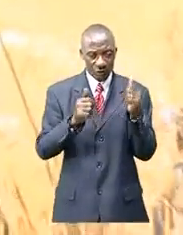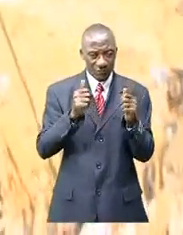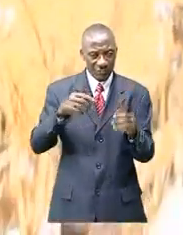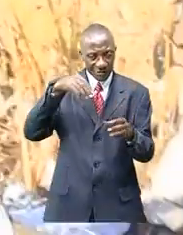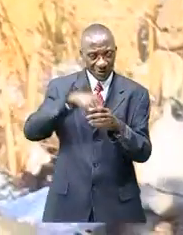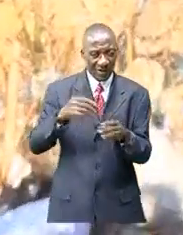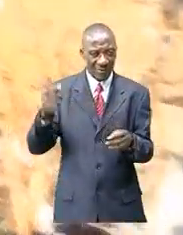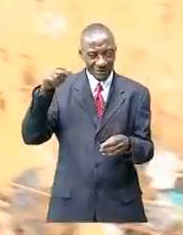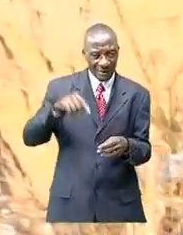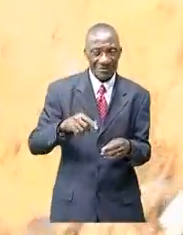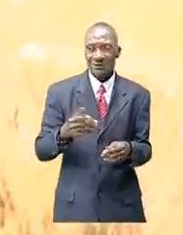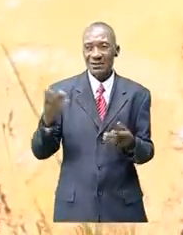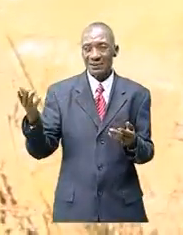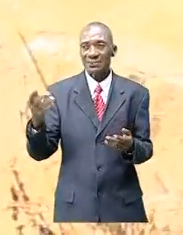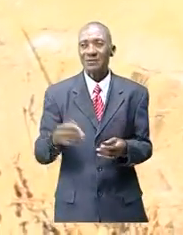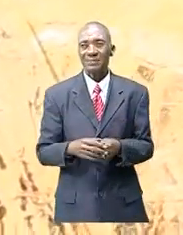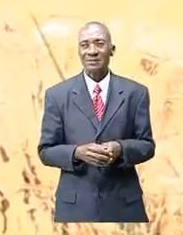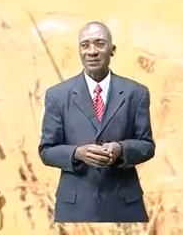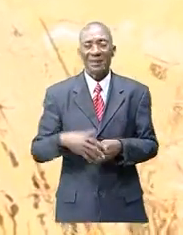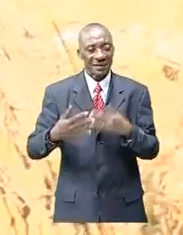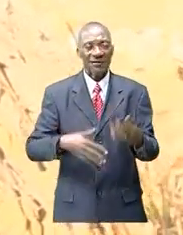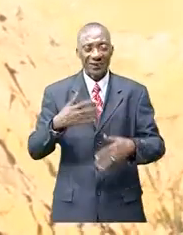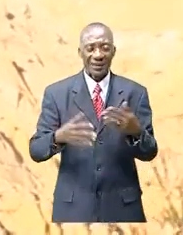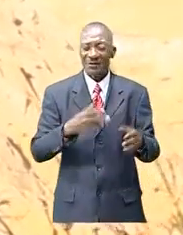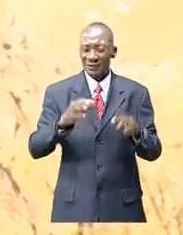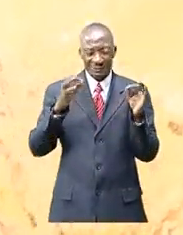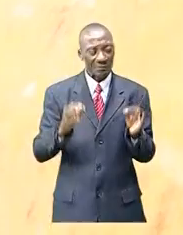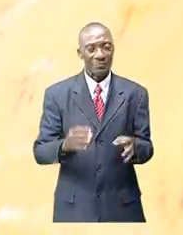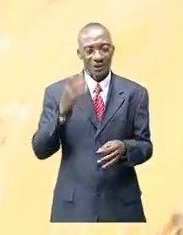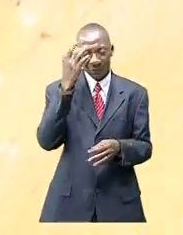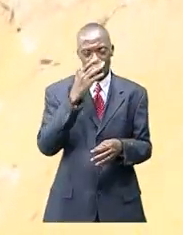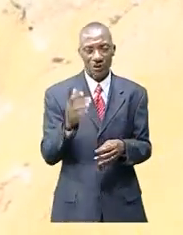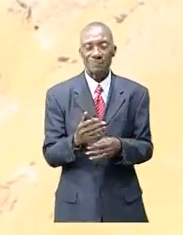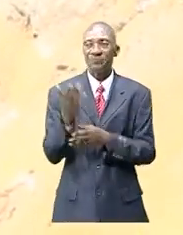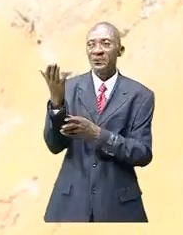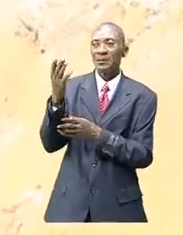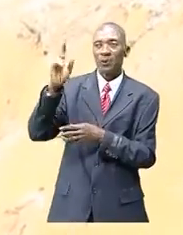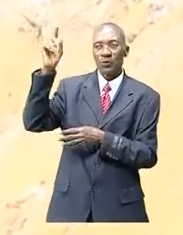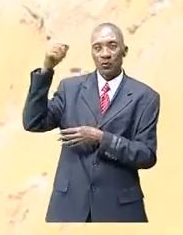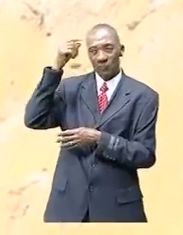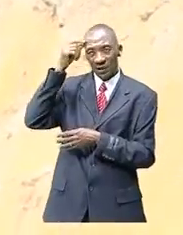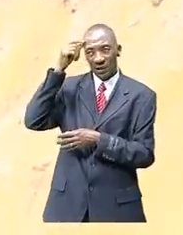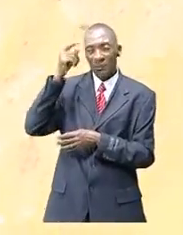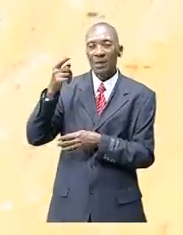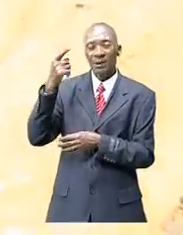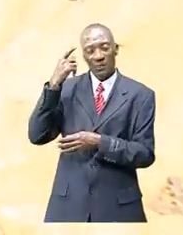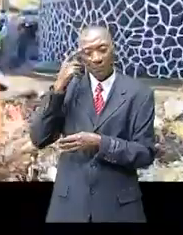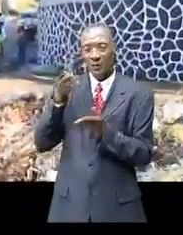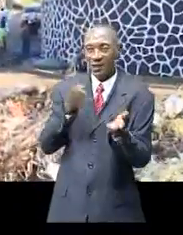inquiets, ils en appellent au secours du gouvernement malgré leurs maigres moyens pour barrer la route à cette